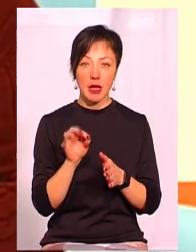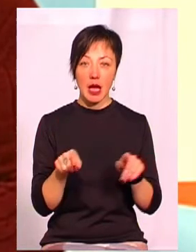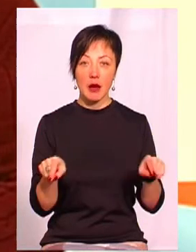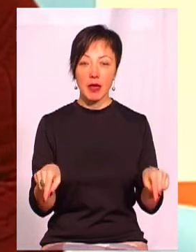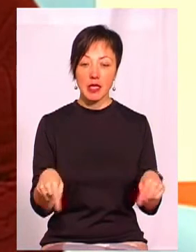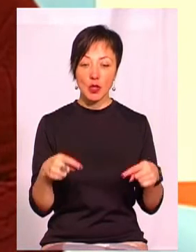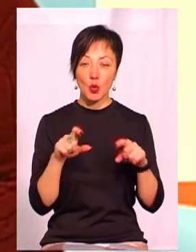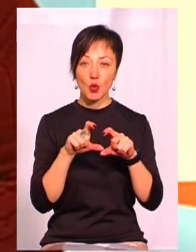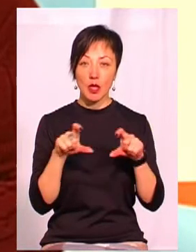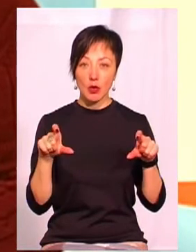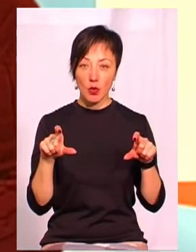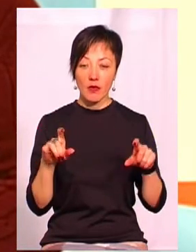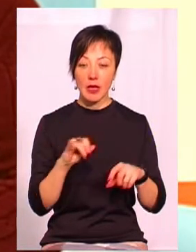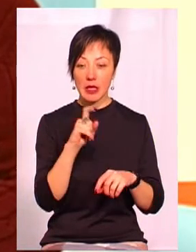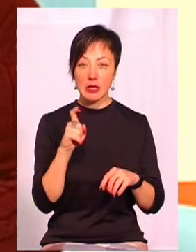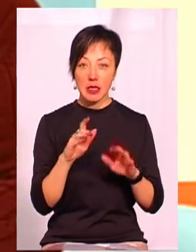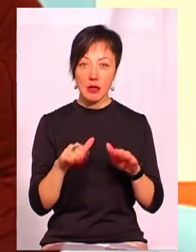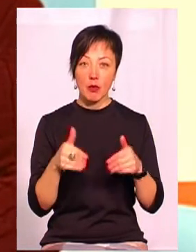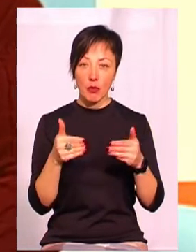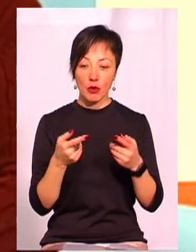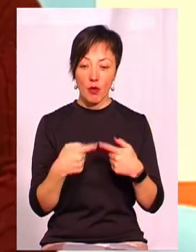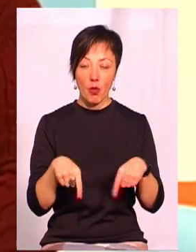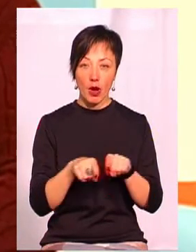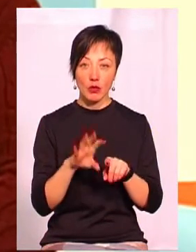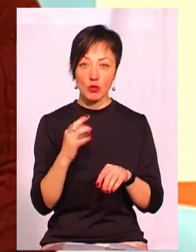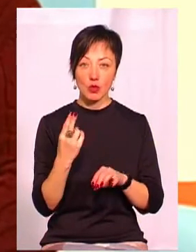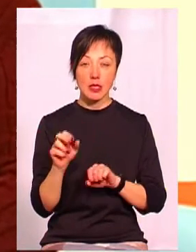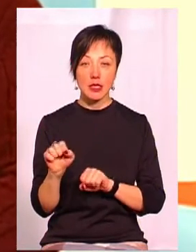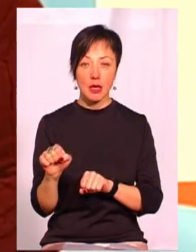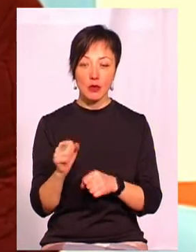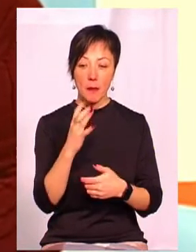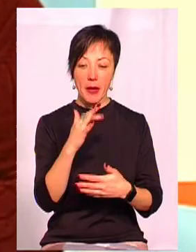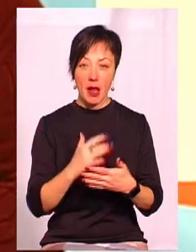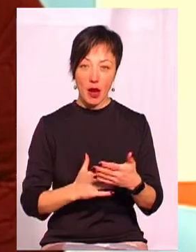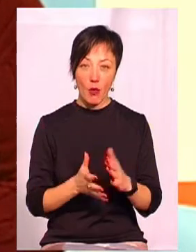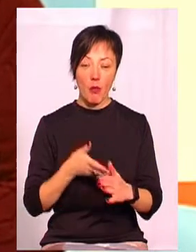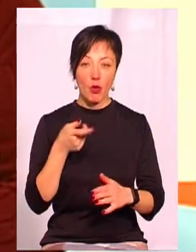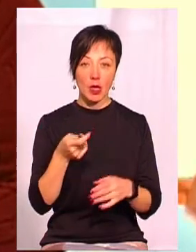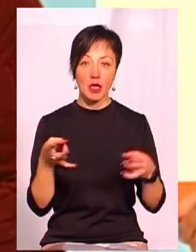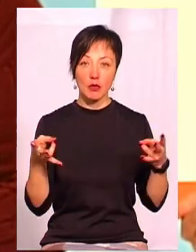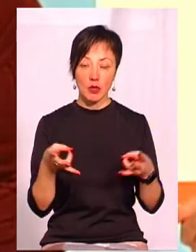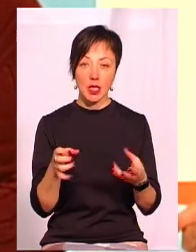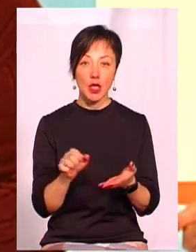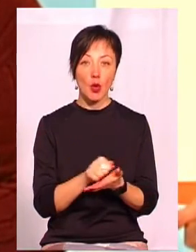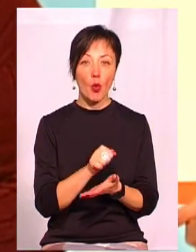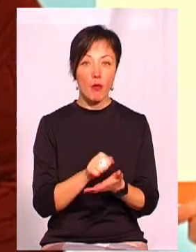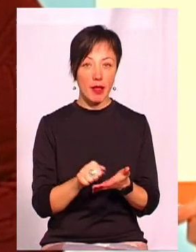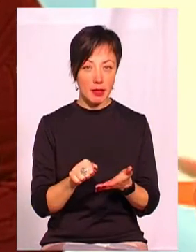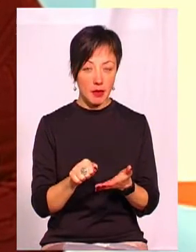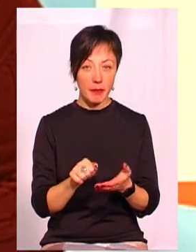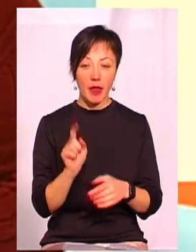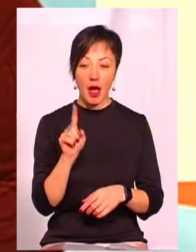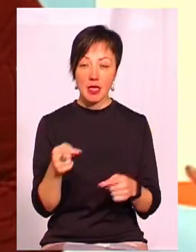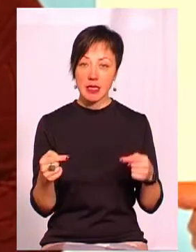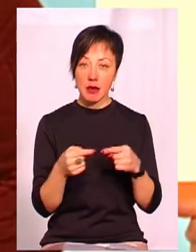реабілітаційну установу із запропонованого органом соціального захисту переліку і подати необхідні документи,